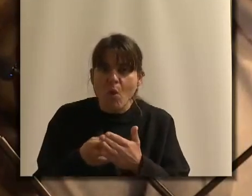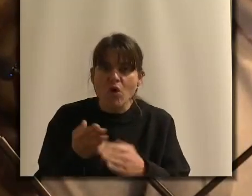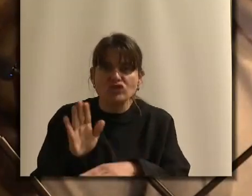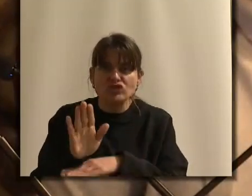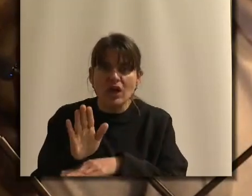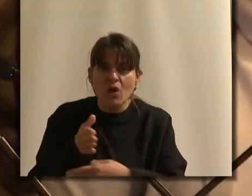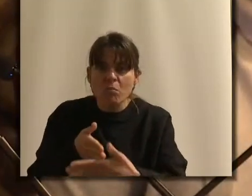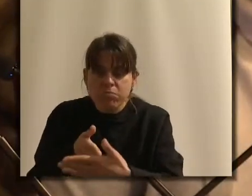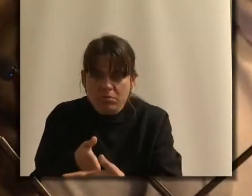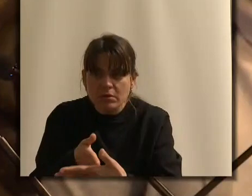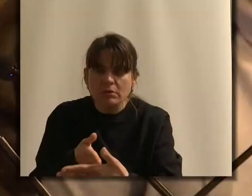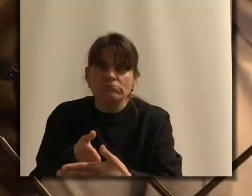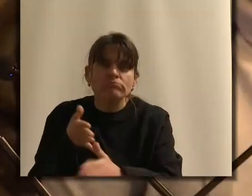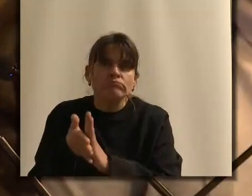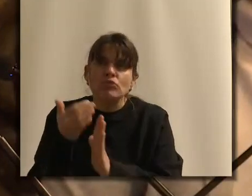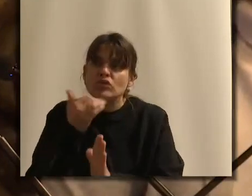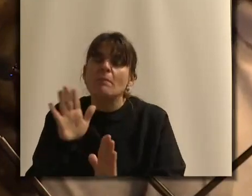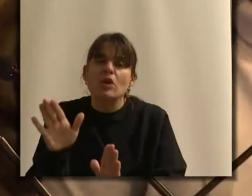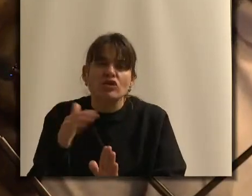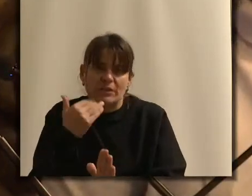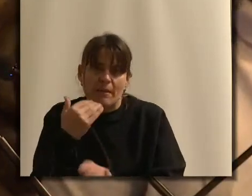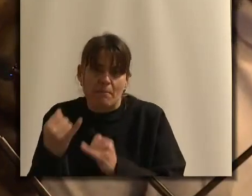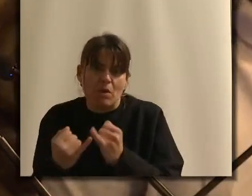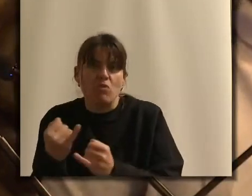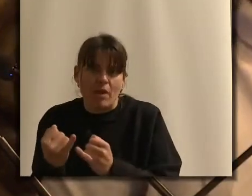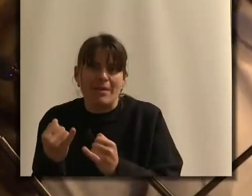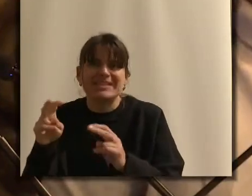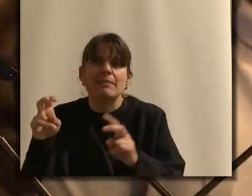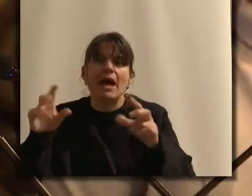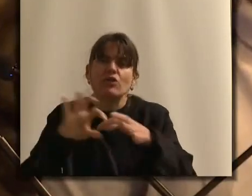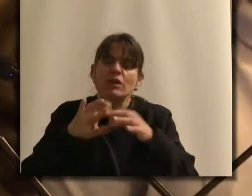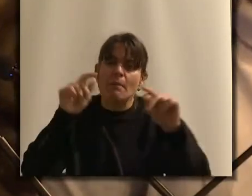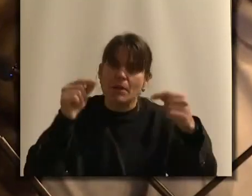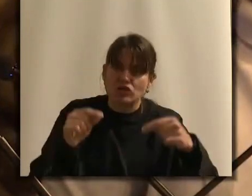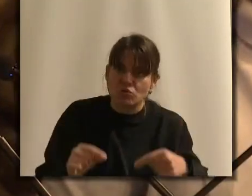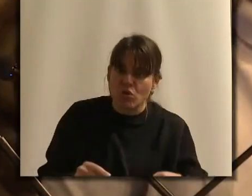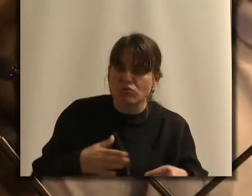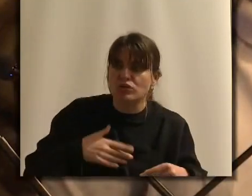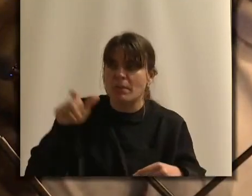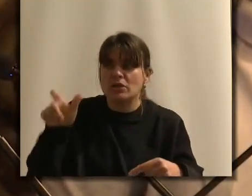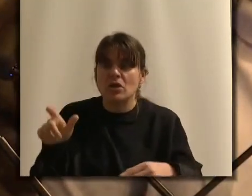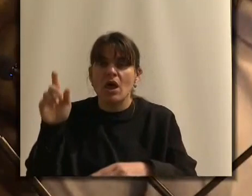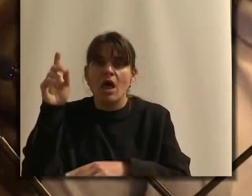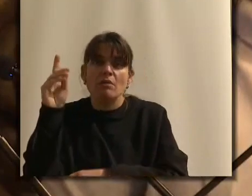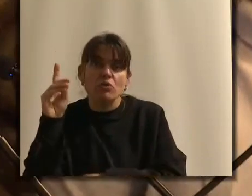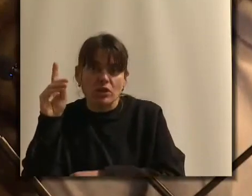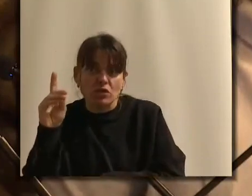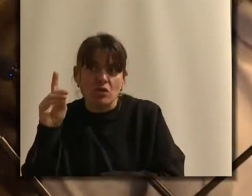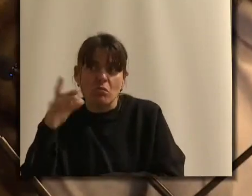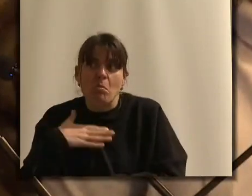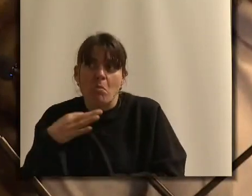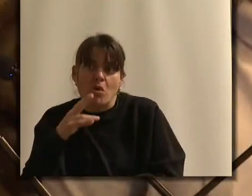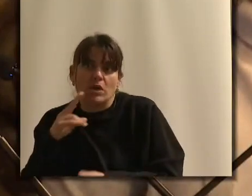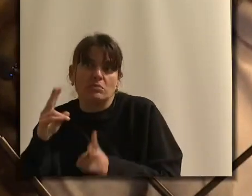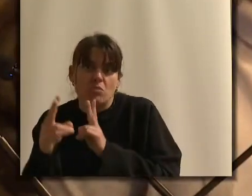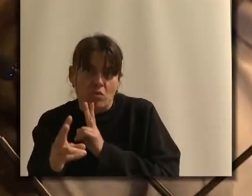sí que ens costa aquestes dificultats pressupostàries, per tant algú de Diputació doncs, ens podrà respondre, que des de la